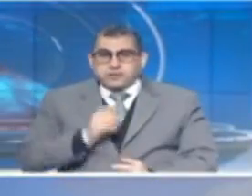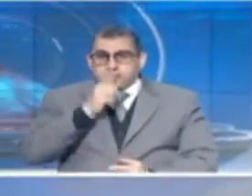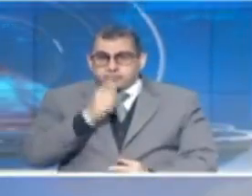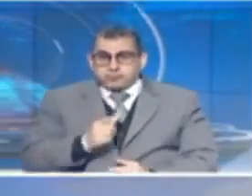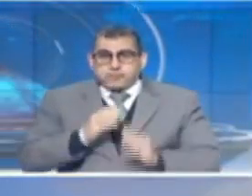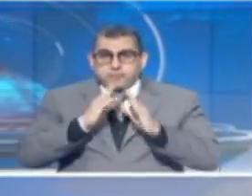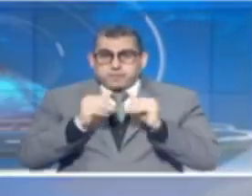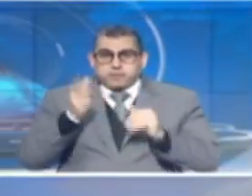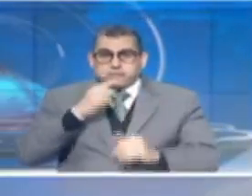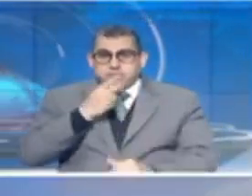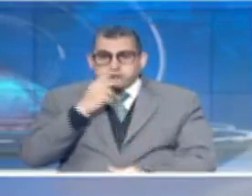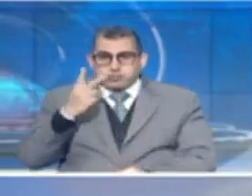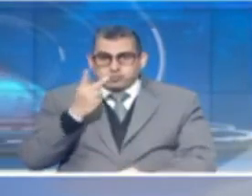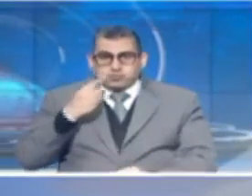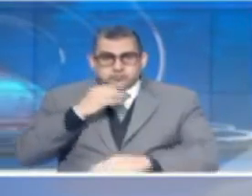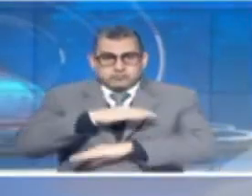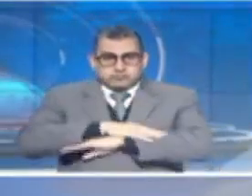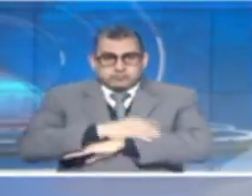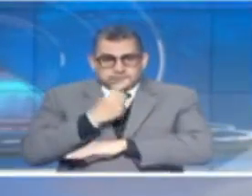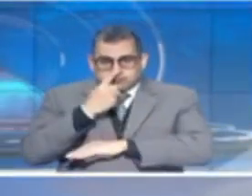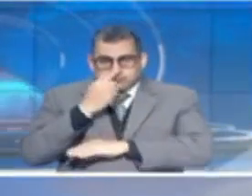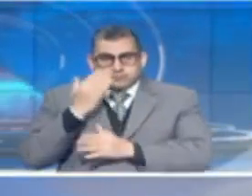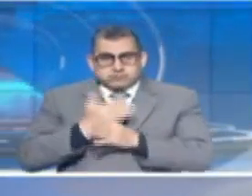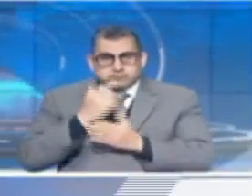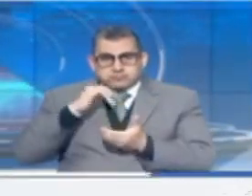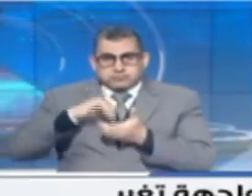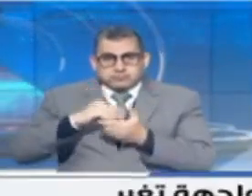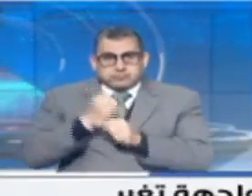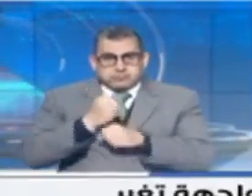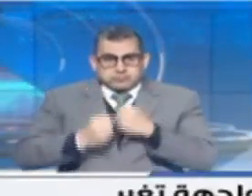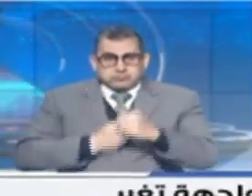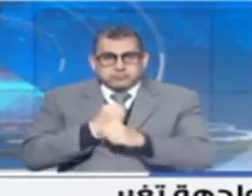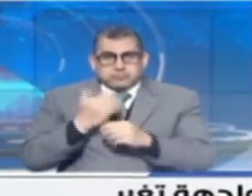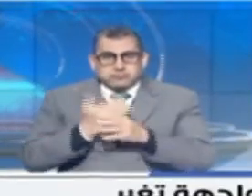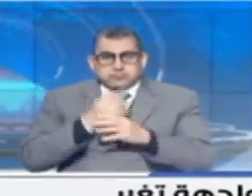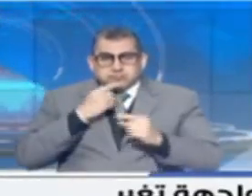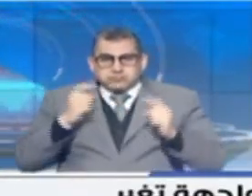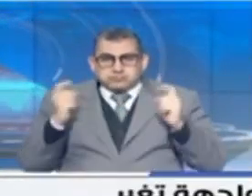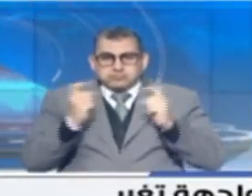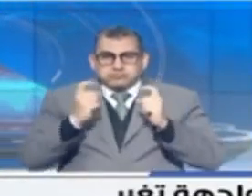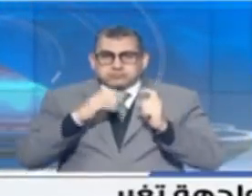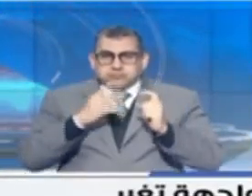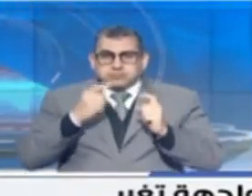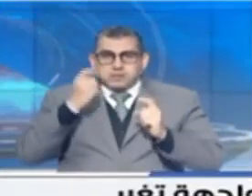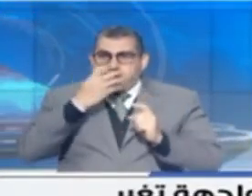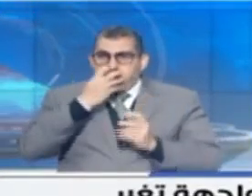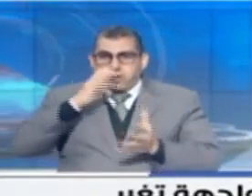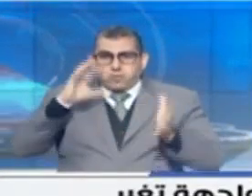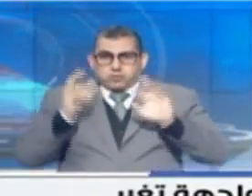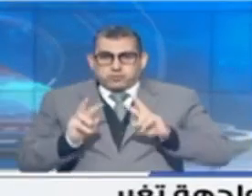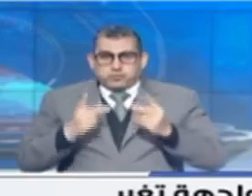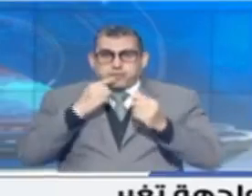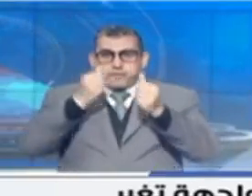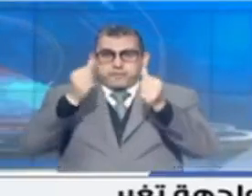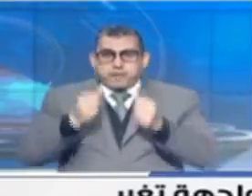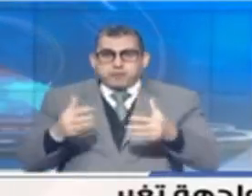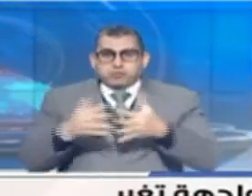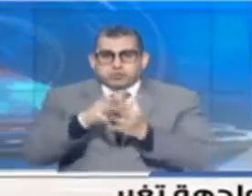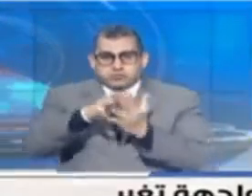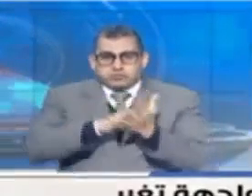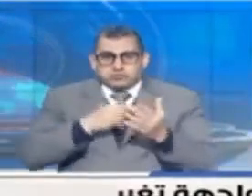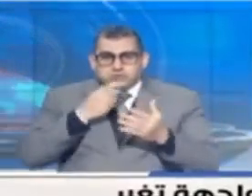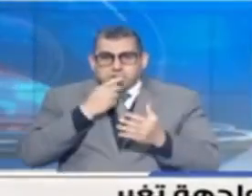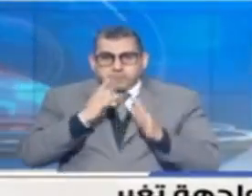أكدت مصر والمملكة المتحدة التزامهما بتعزيز جهود مواجهة تغير المناخ، وجاء ذلك في البيان المشترك لمصر والمملكة